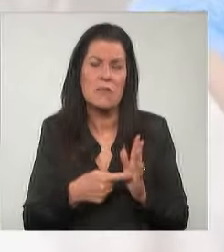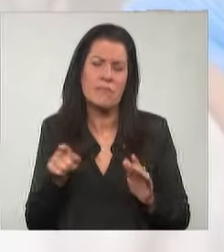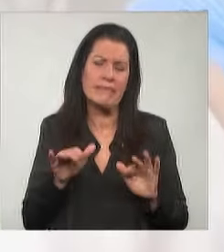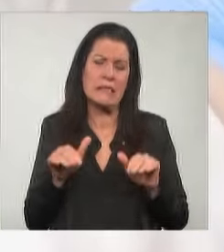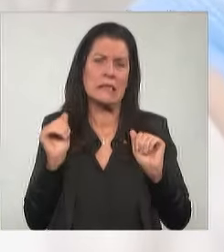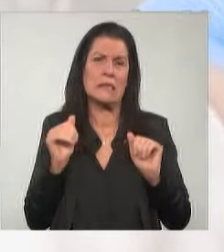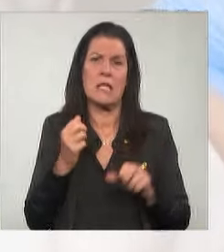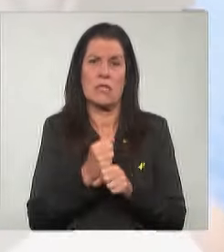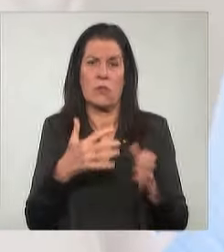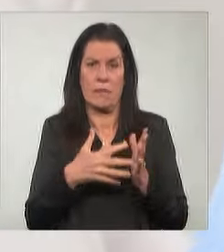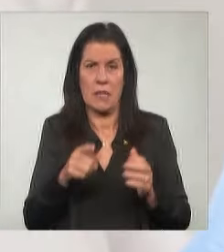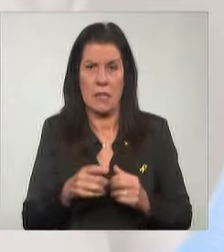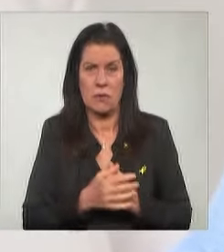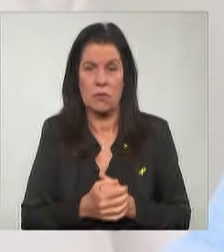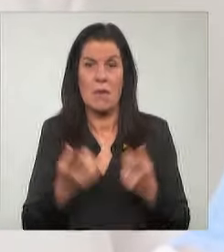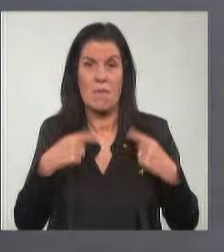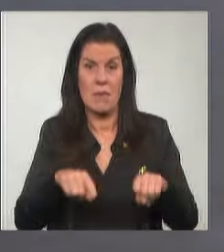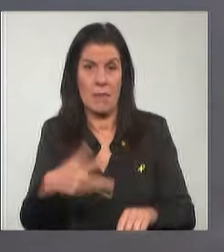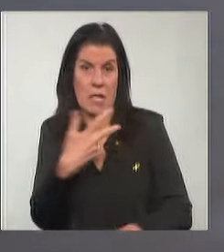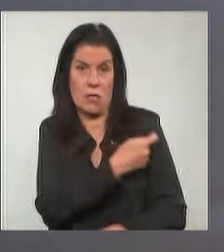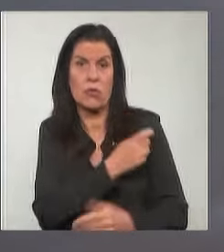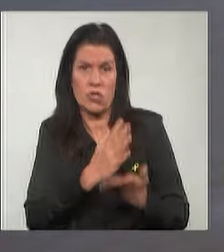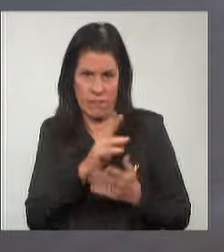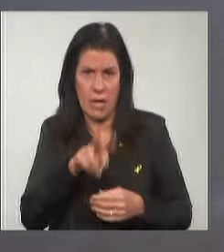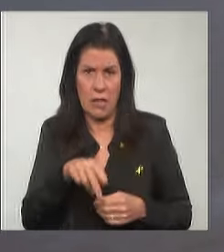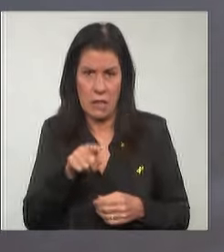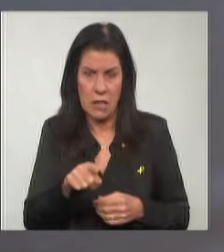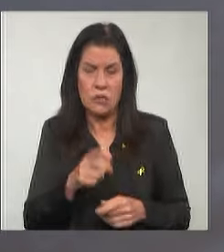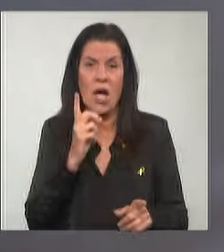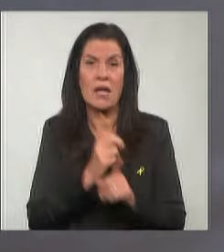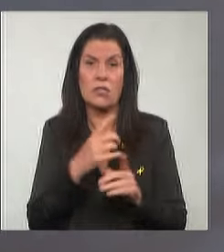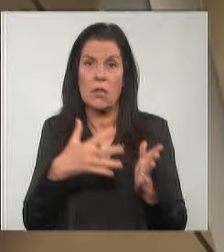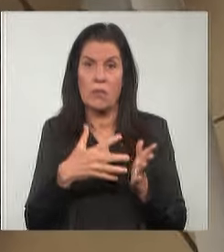הזאת. במקביל לחיסון שכבר קיים לנגיף הפפילומה, הנגשת הבדיקות תגדיל